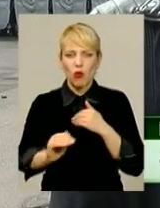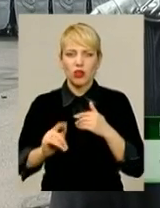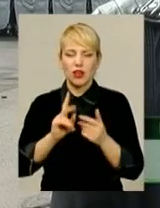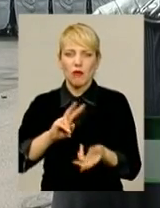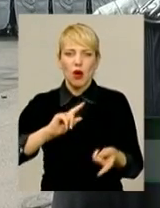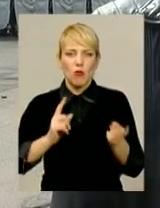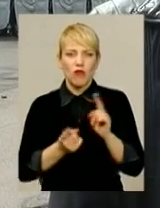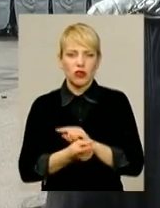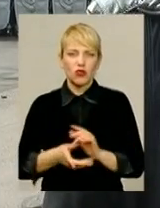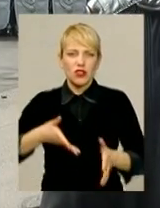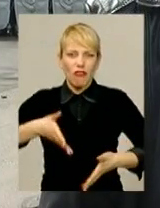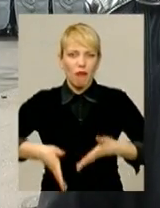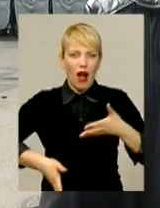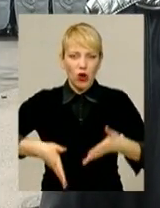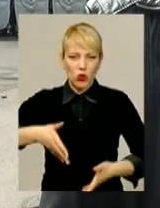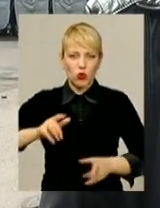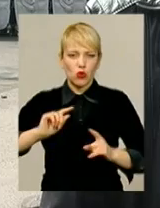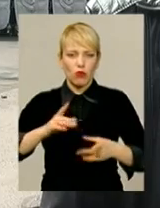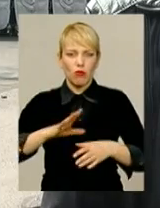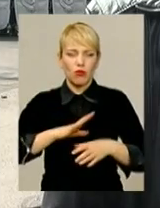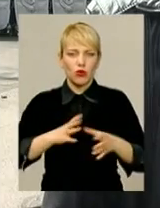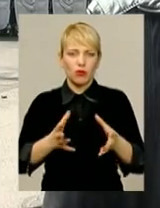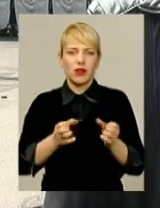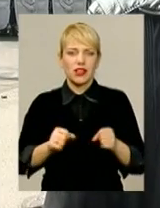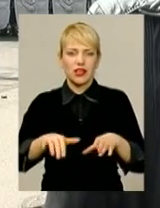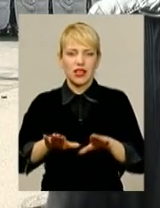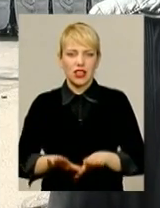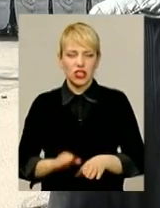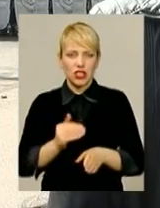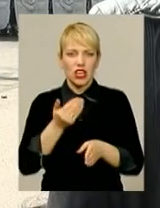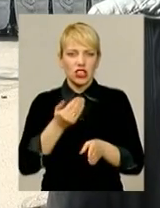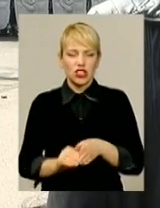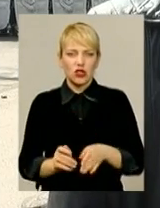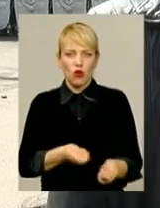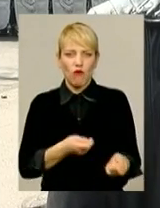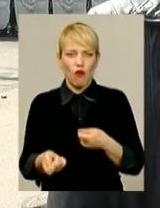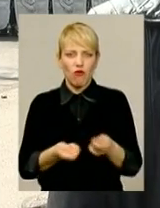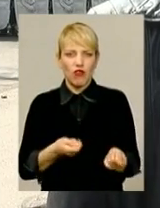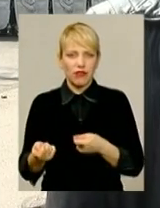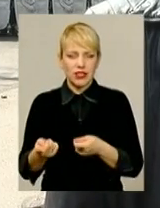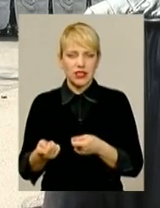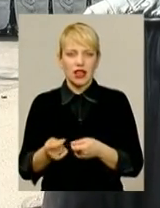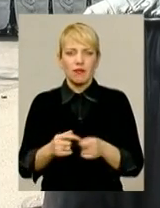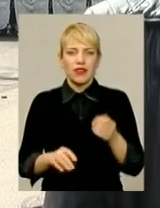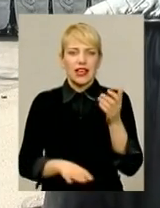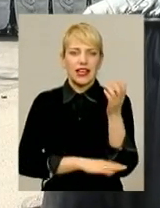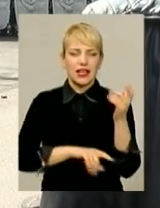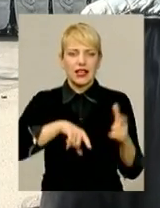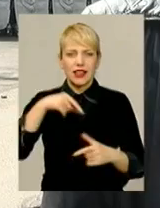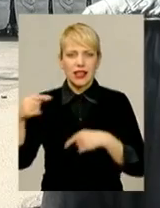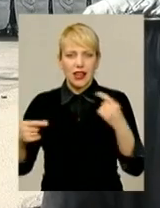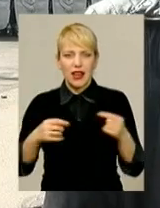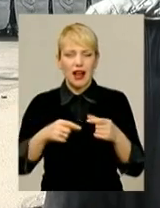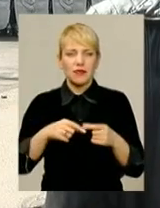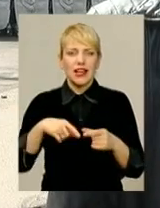повну багнюку. Тому було прийнято рішення частково вивезти гілля і листя